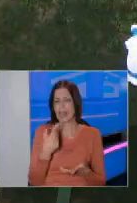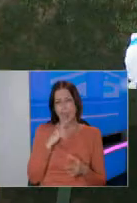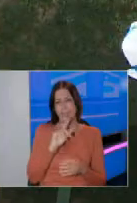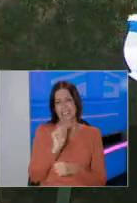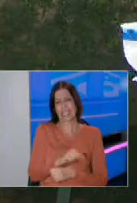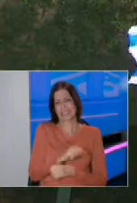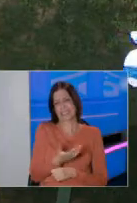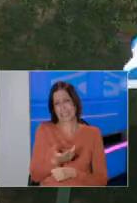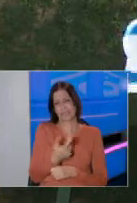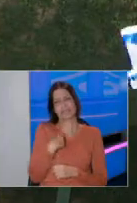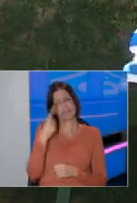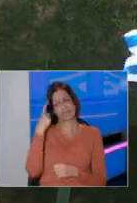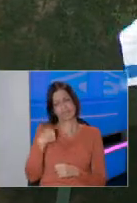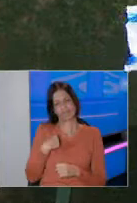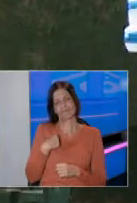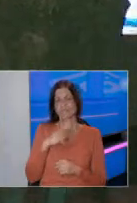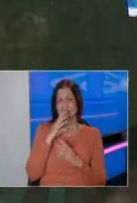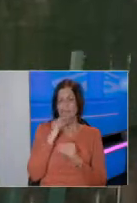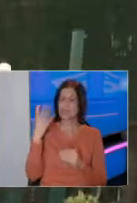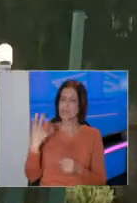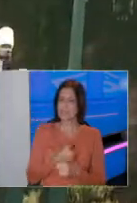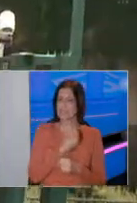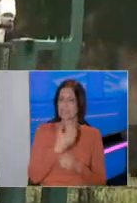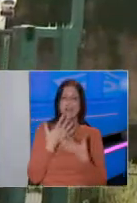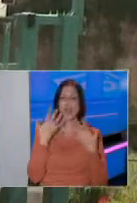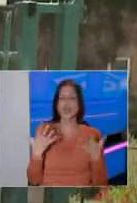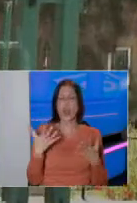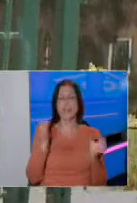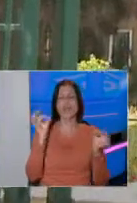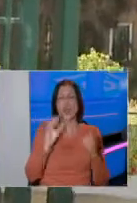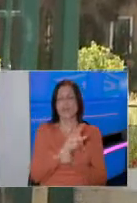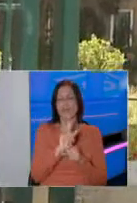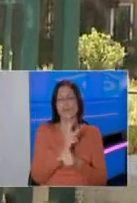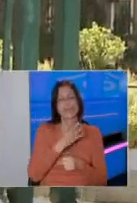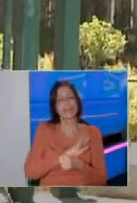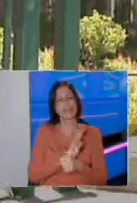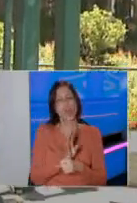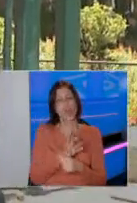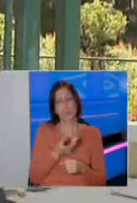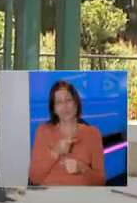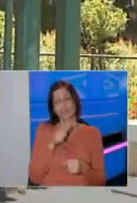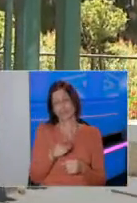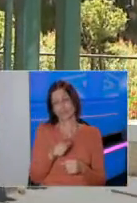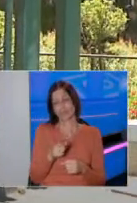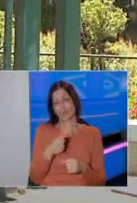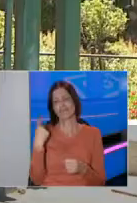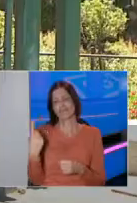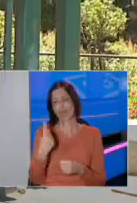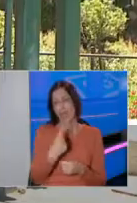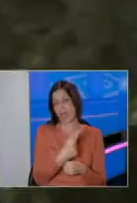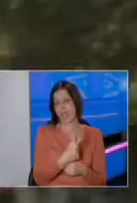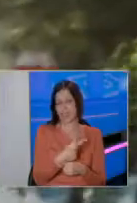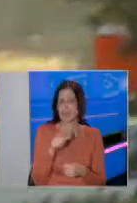מזלזלים, ודעתי מדובר פה בהישג ענק, במיוחד בתקופת הקורונה, שבו, איך אומרים, כל אחד